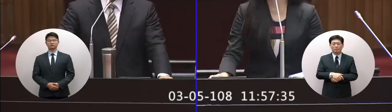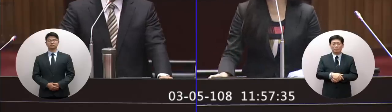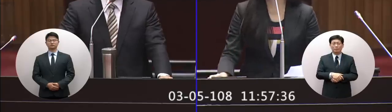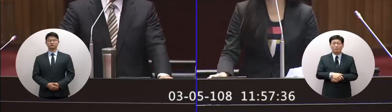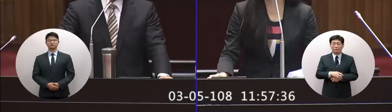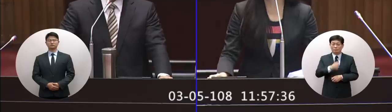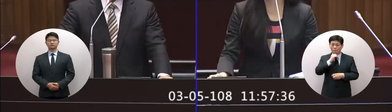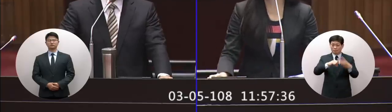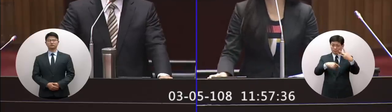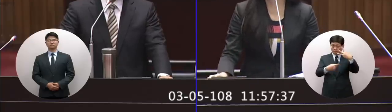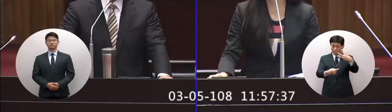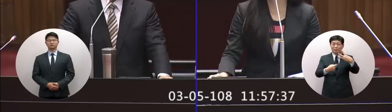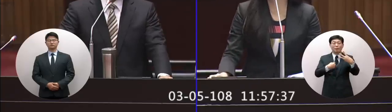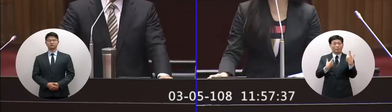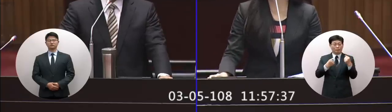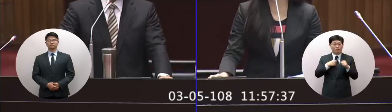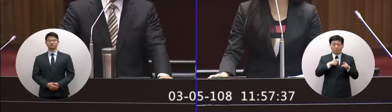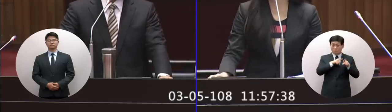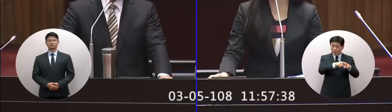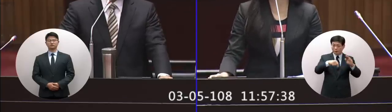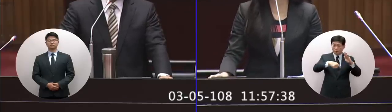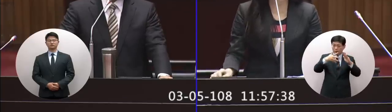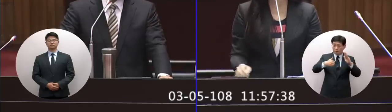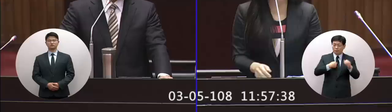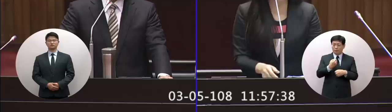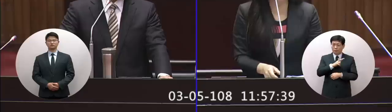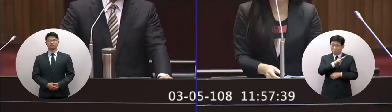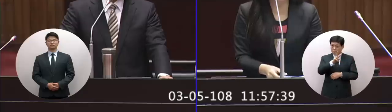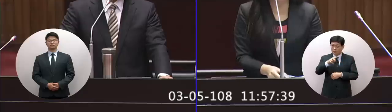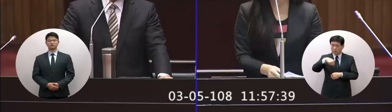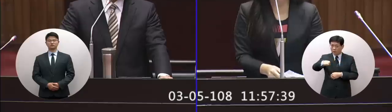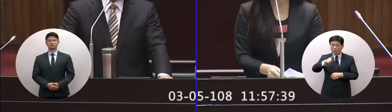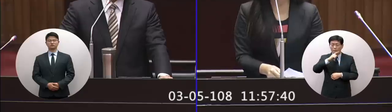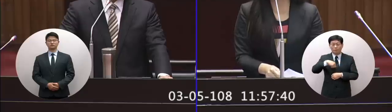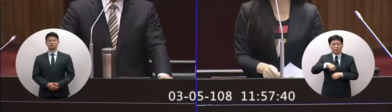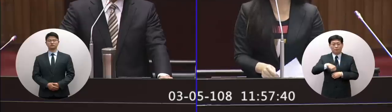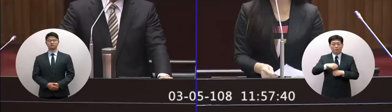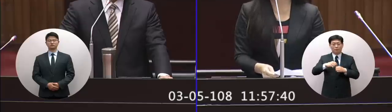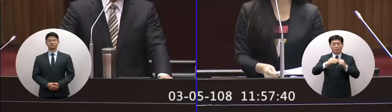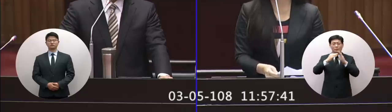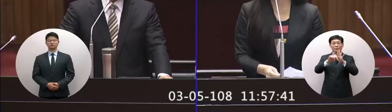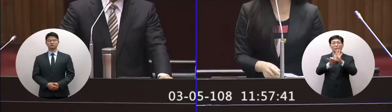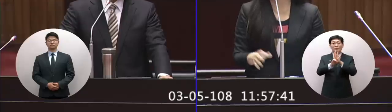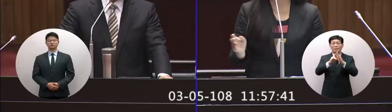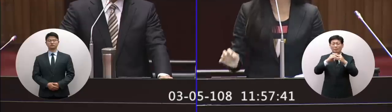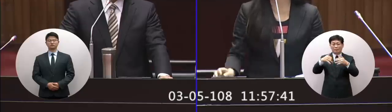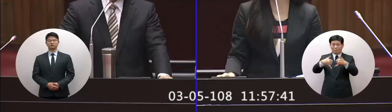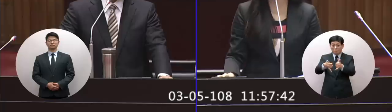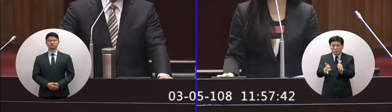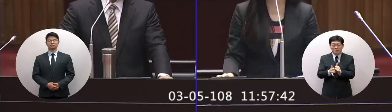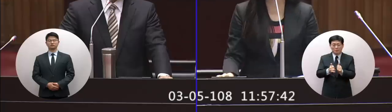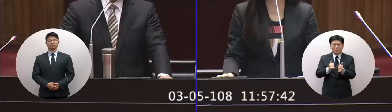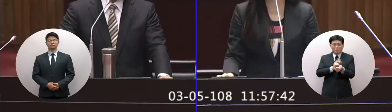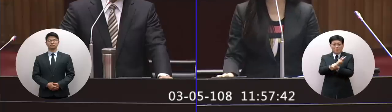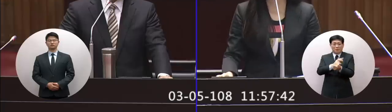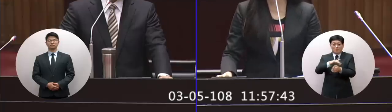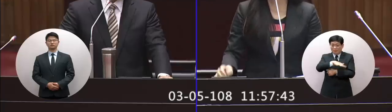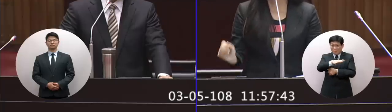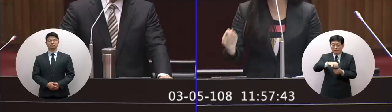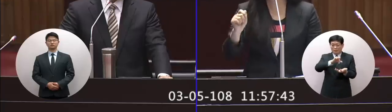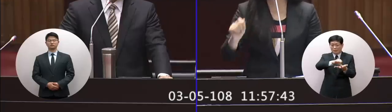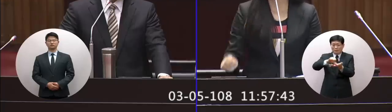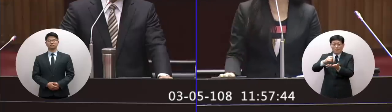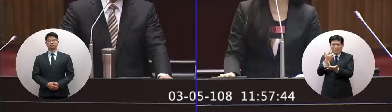在3月1号的时候，我陪同院长，我们到这个都兰部落哈，去种完树，这个林场种完树之后呢，我